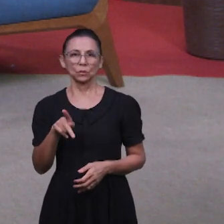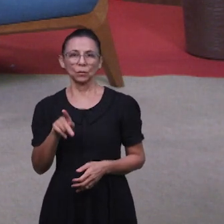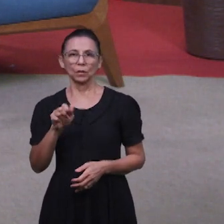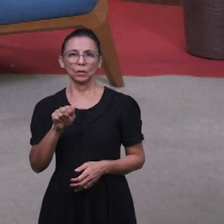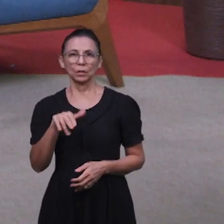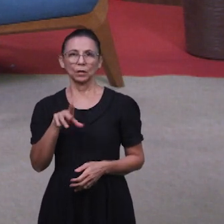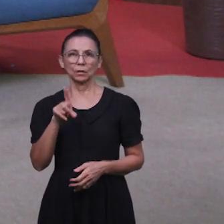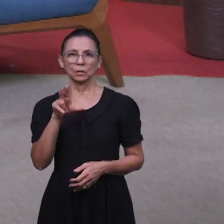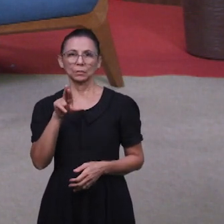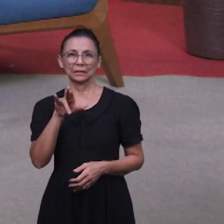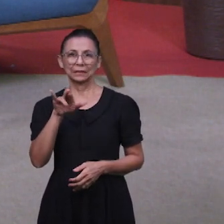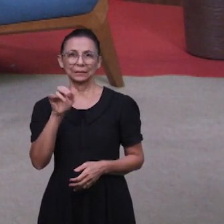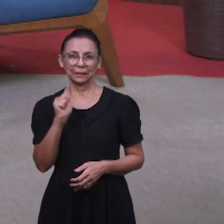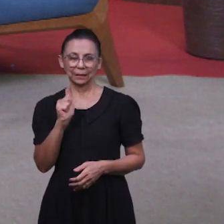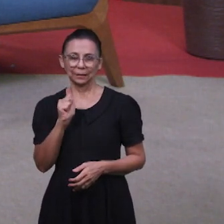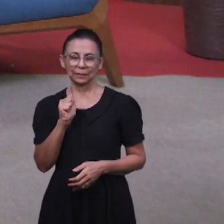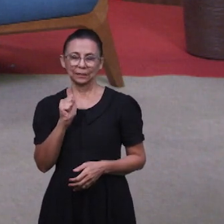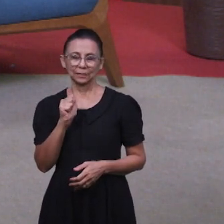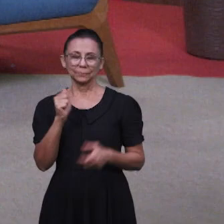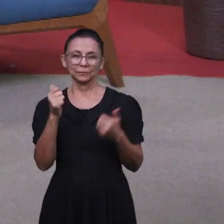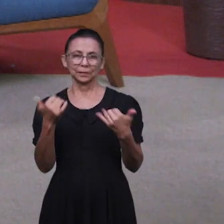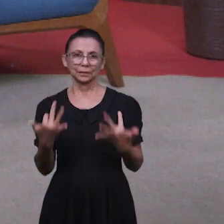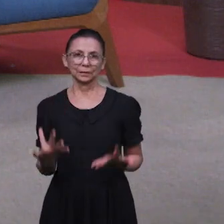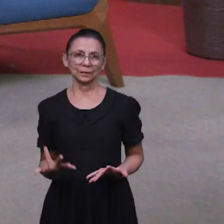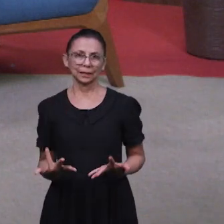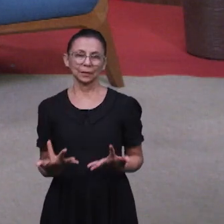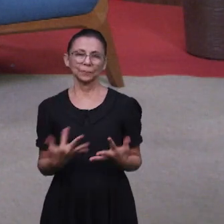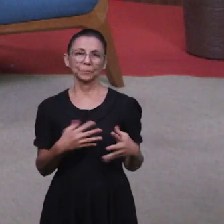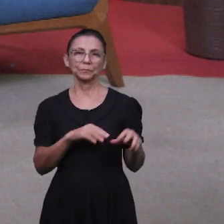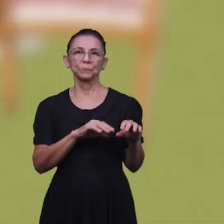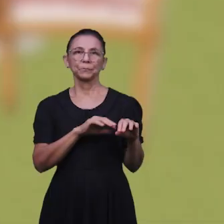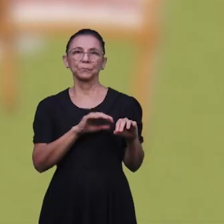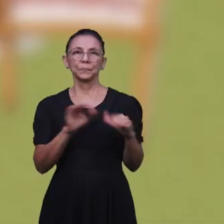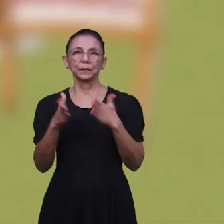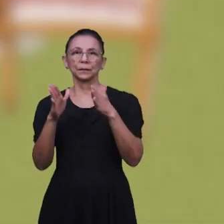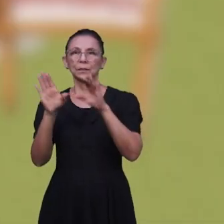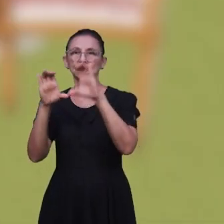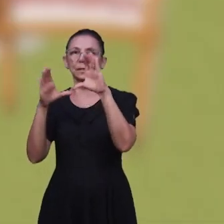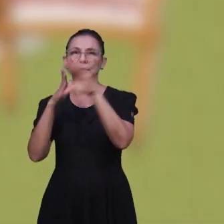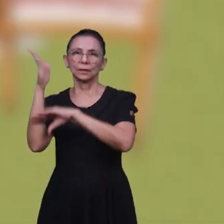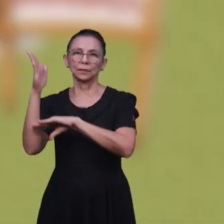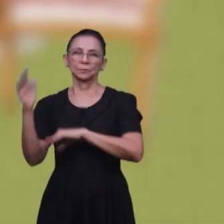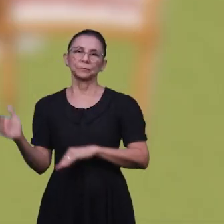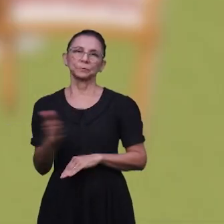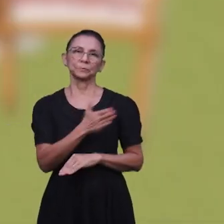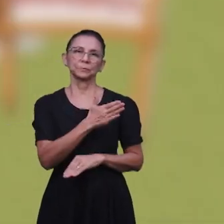Andrea Canal nous parlera sur la thématique Le chemin vers le ciel.